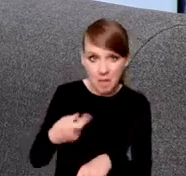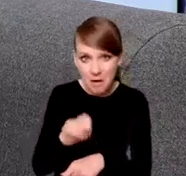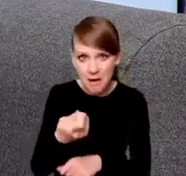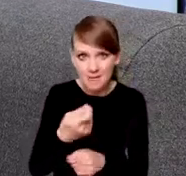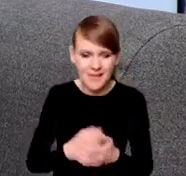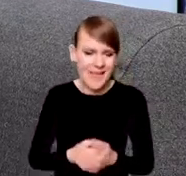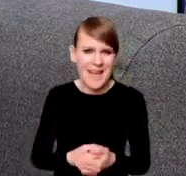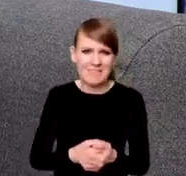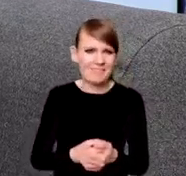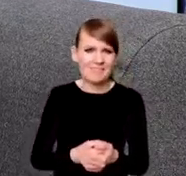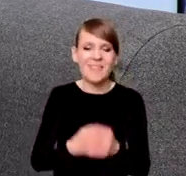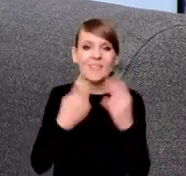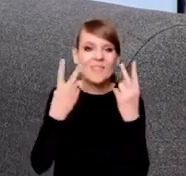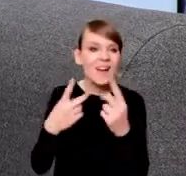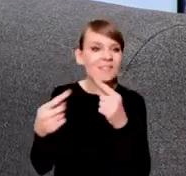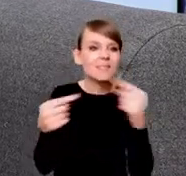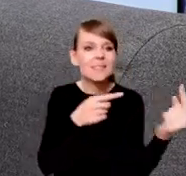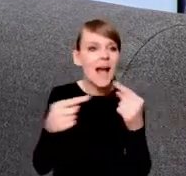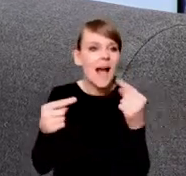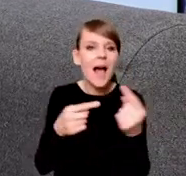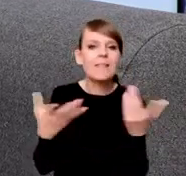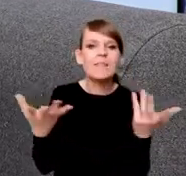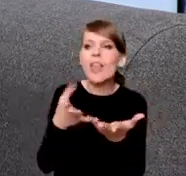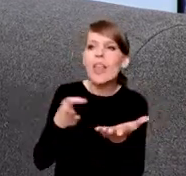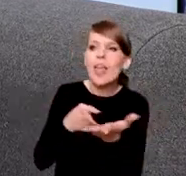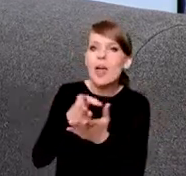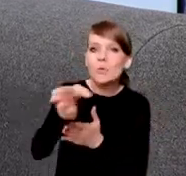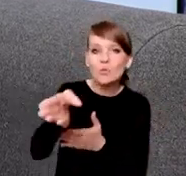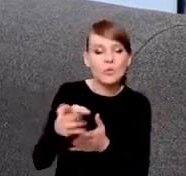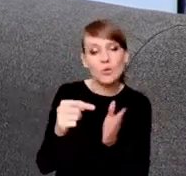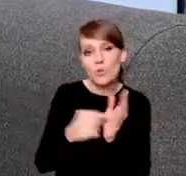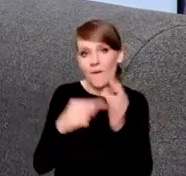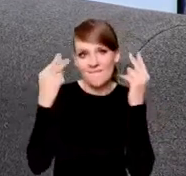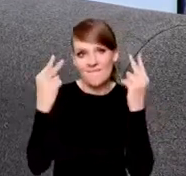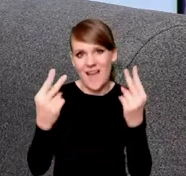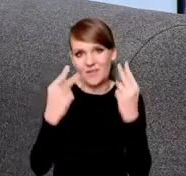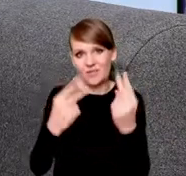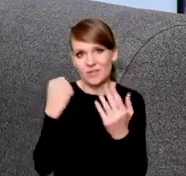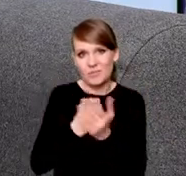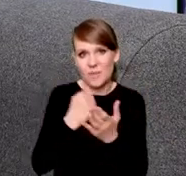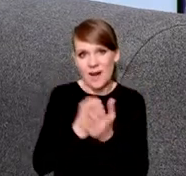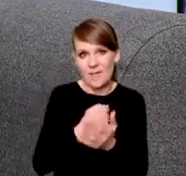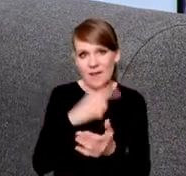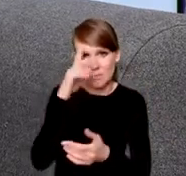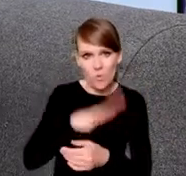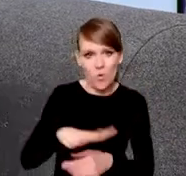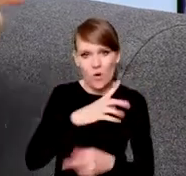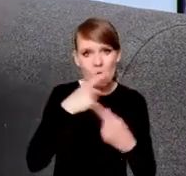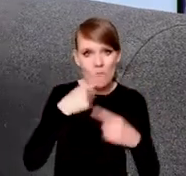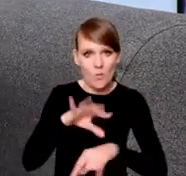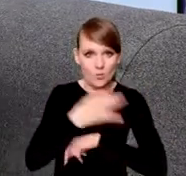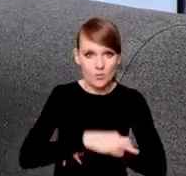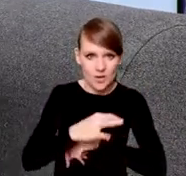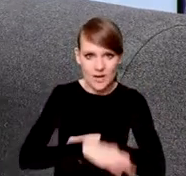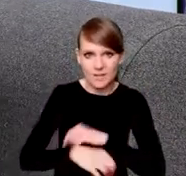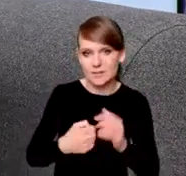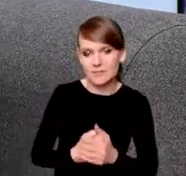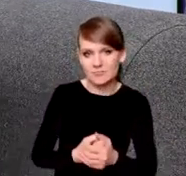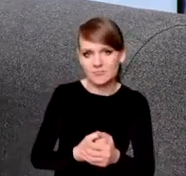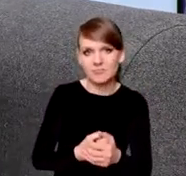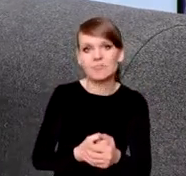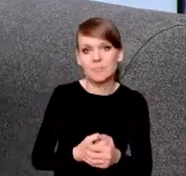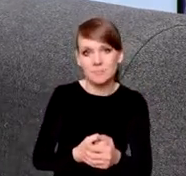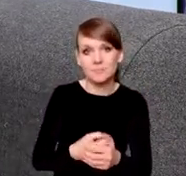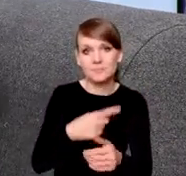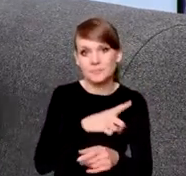nad tym, gdzie ona ma jechać, to jest właśnie kluczowa sprawa przy społecznej odpowiedzialności uczelni i właściwie w pewnym sensie nawiązuje do tego, co